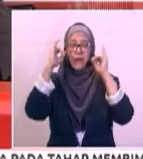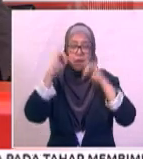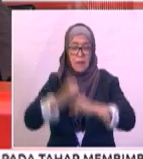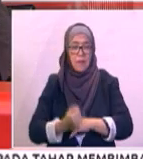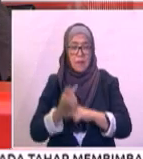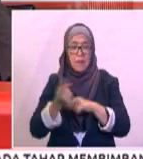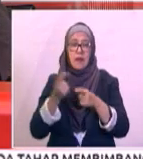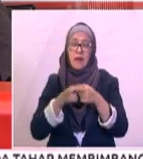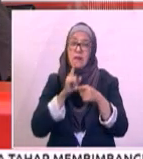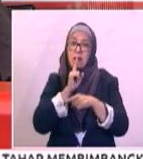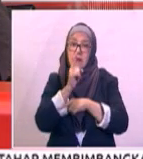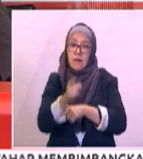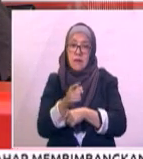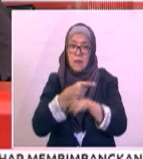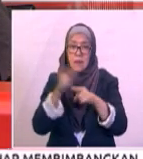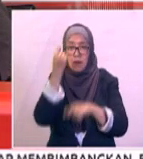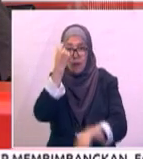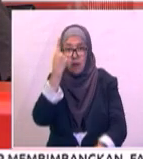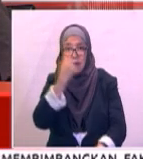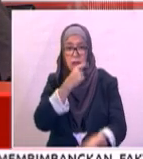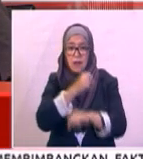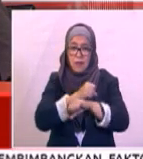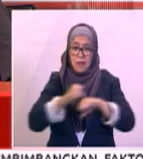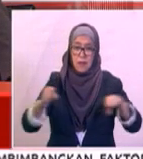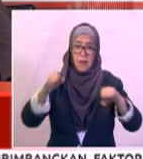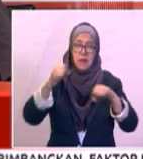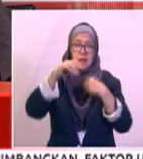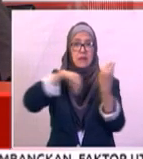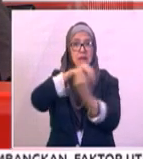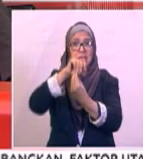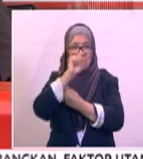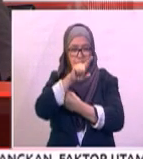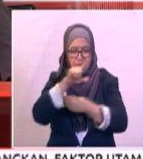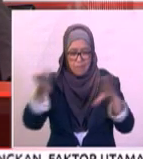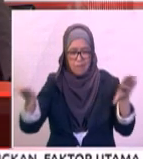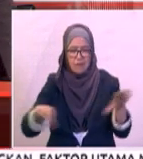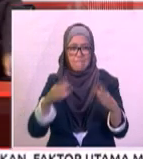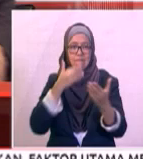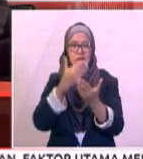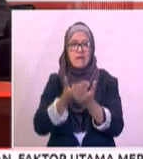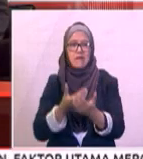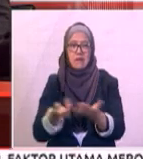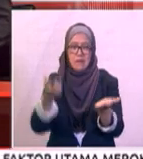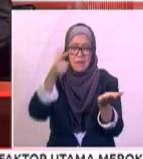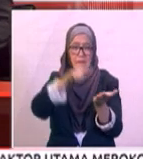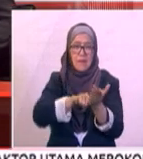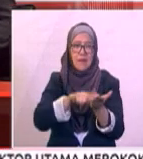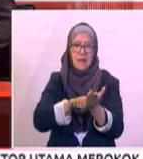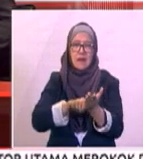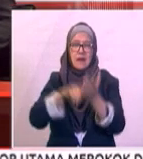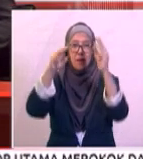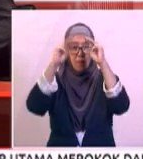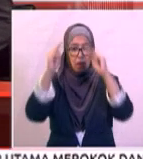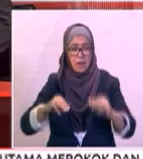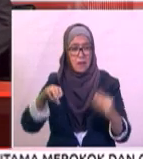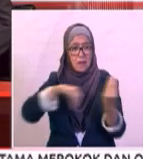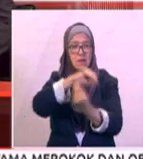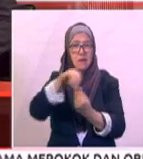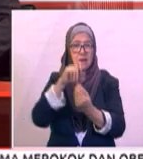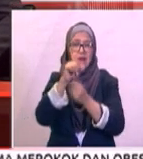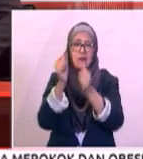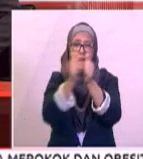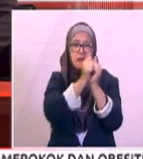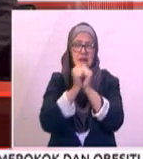memastikan kefahaman dan persiapan haji dilaksana sebaik mungkin. Laporan musim haji 1440 Hijrah bersama